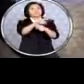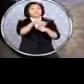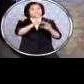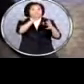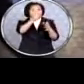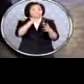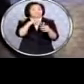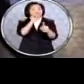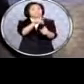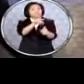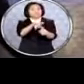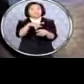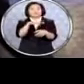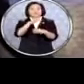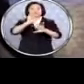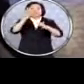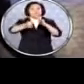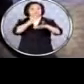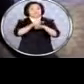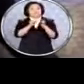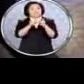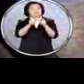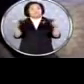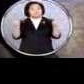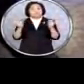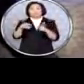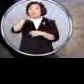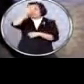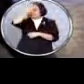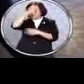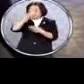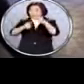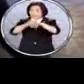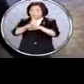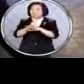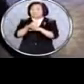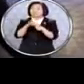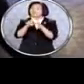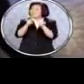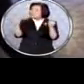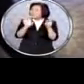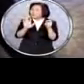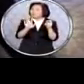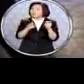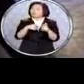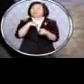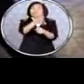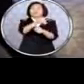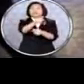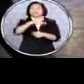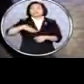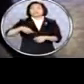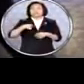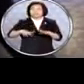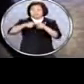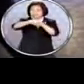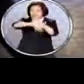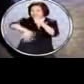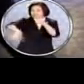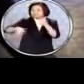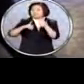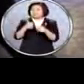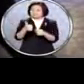统也做了一阵子了，你做党主席也做了一阵子了，你应该知道一个团队的好